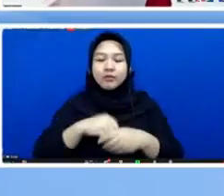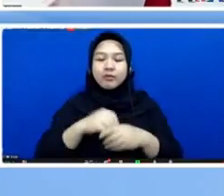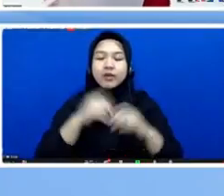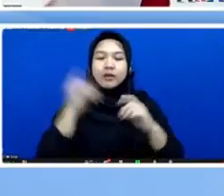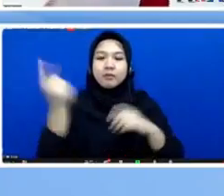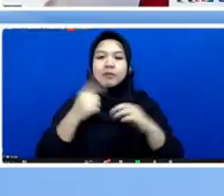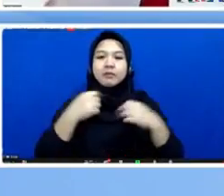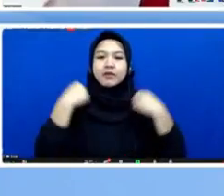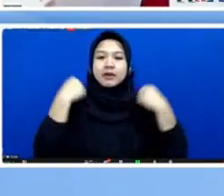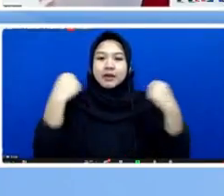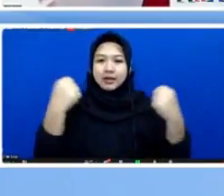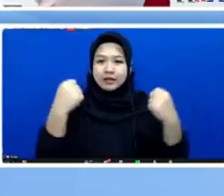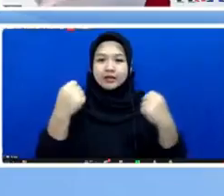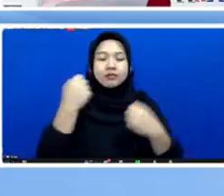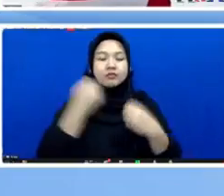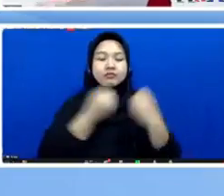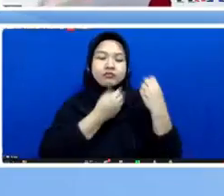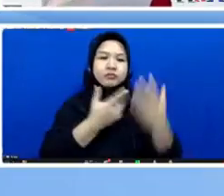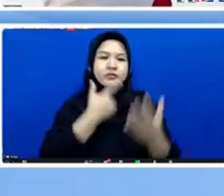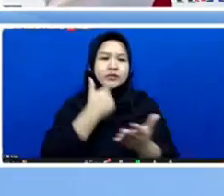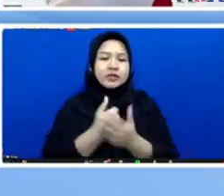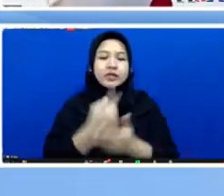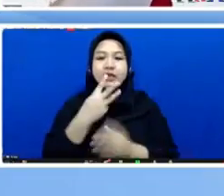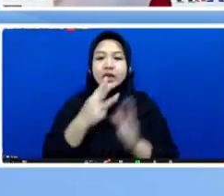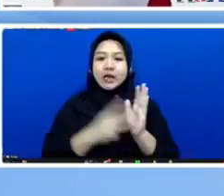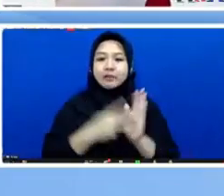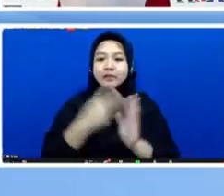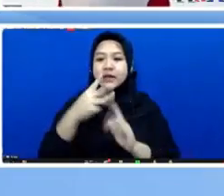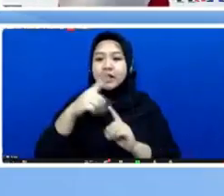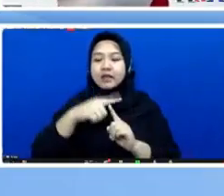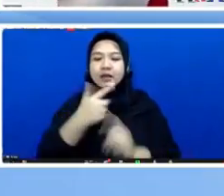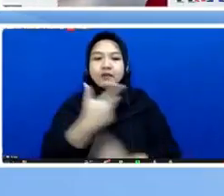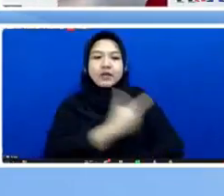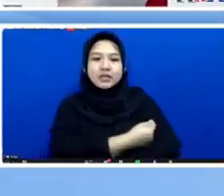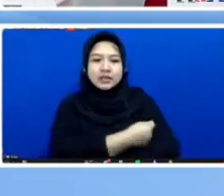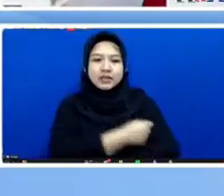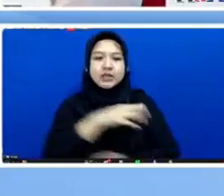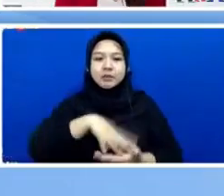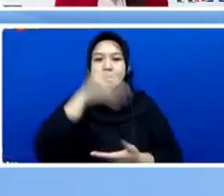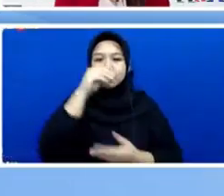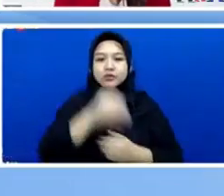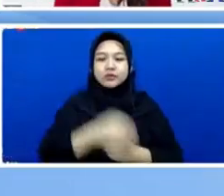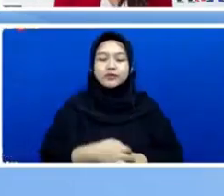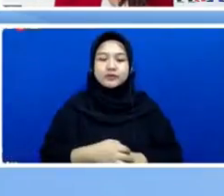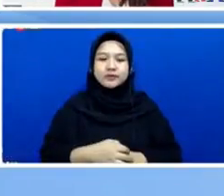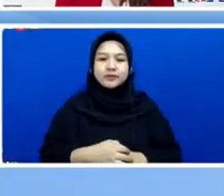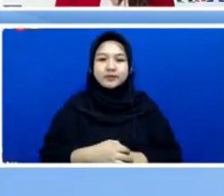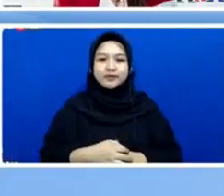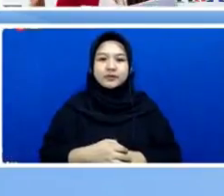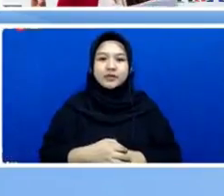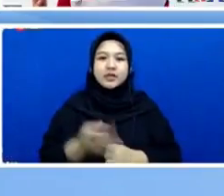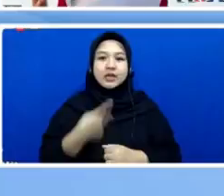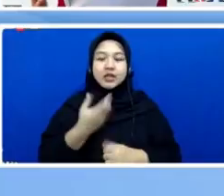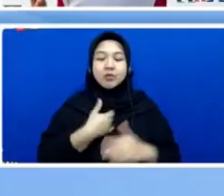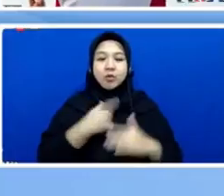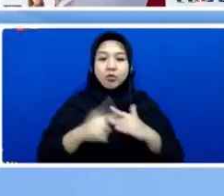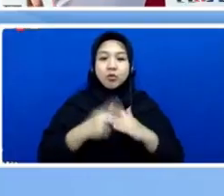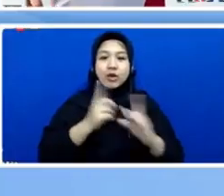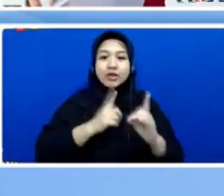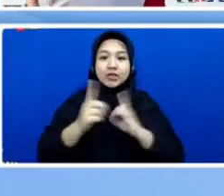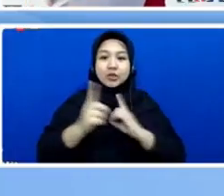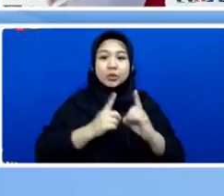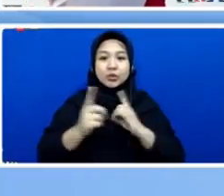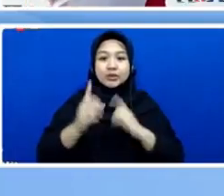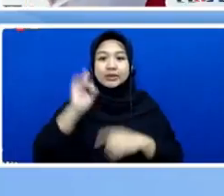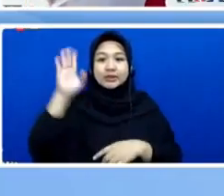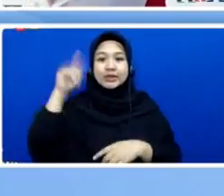yang akan menyampaikan pentingnya 3M, 3T, dan vaksinasi terpadu. Dan sebelum kita akan memulai diskusi panel kita pada siang